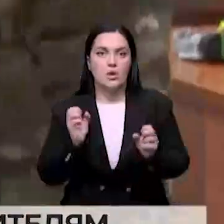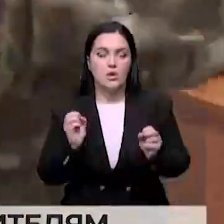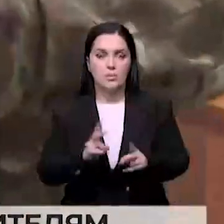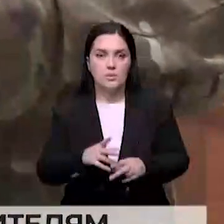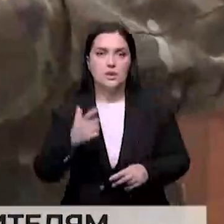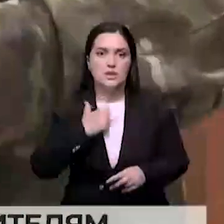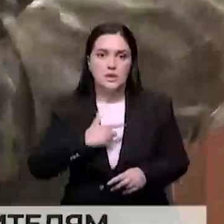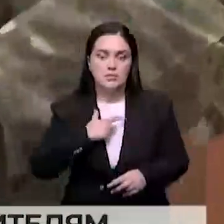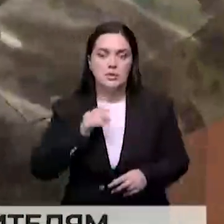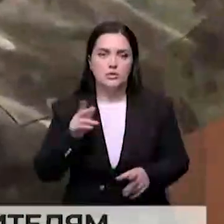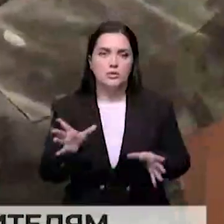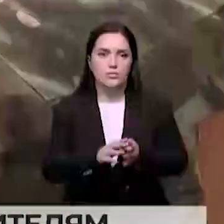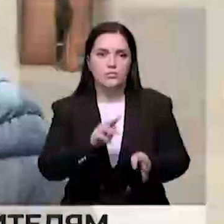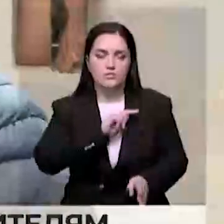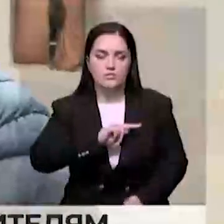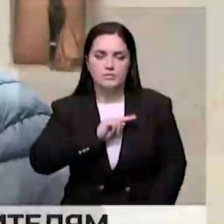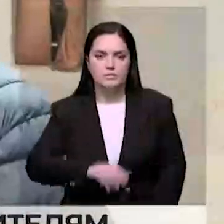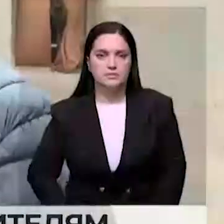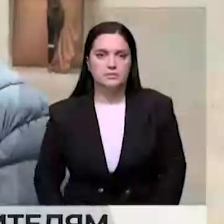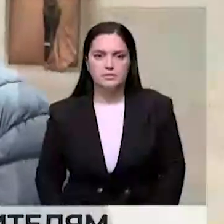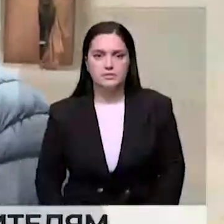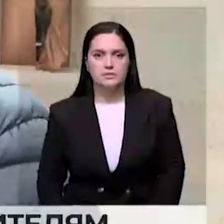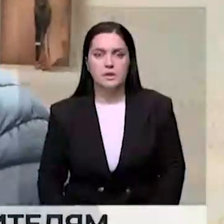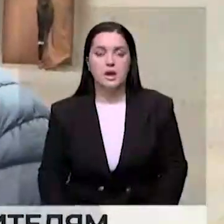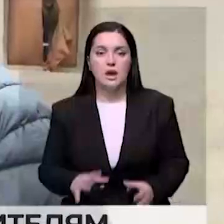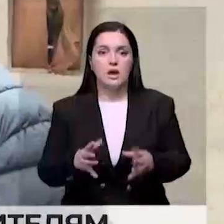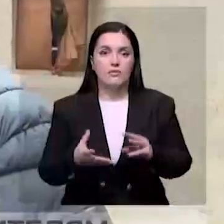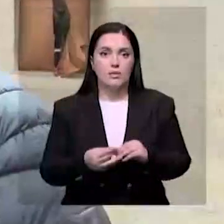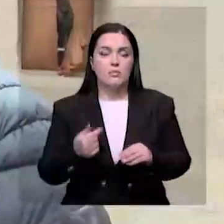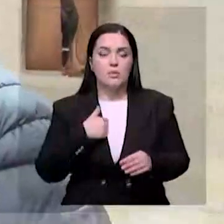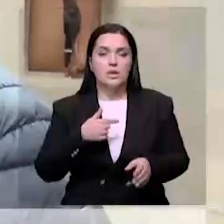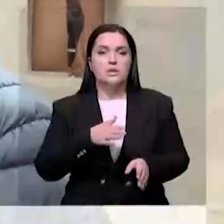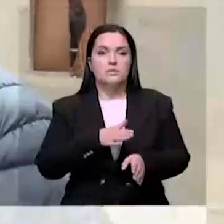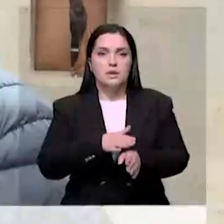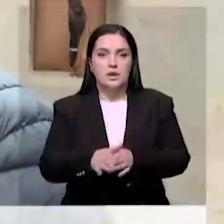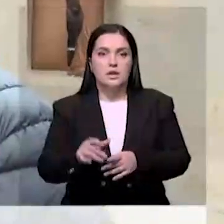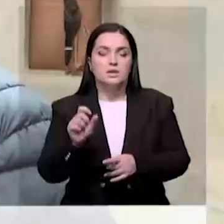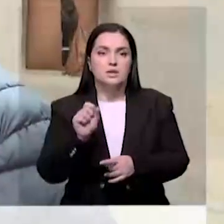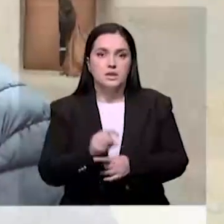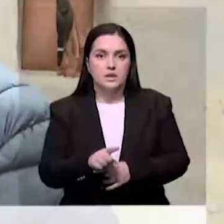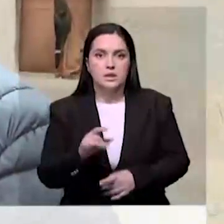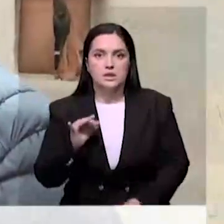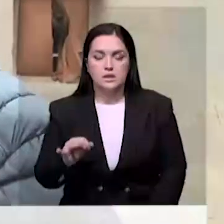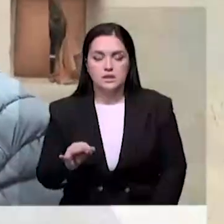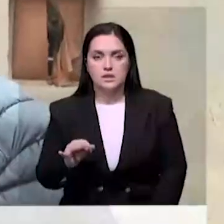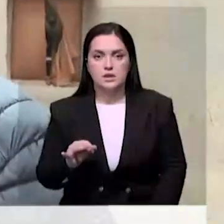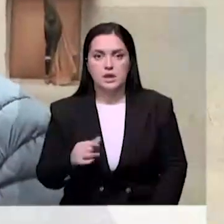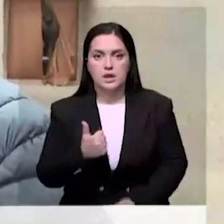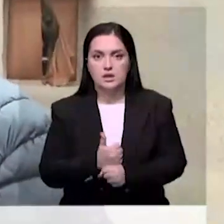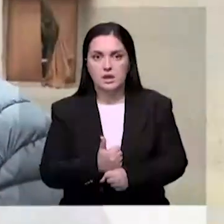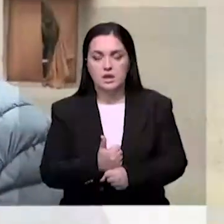опасности себя и коллег. Вы, в общем, справились с задачей. Вот, и самое